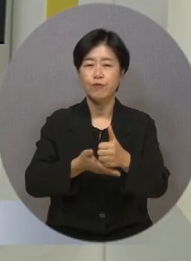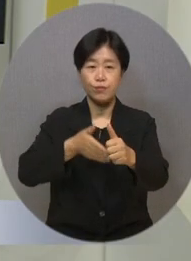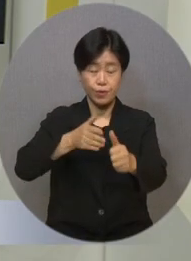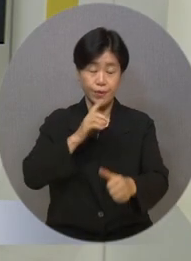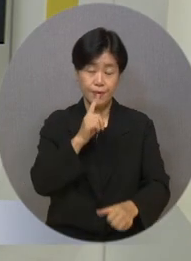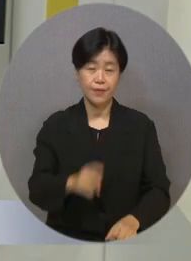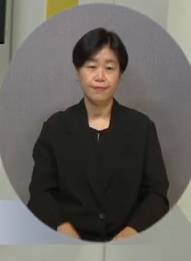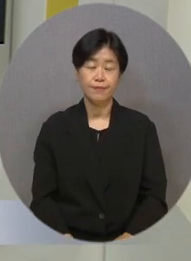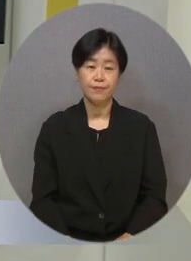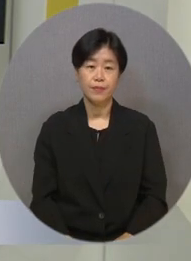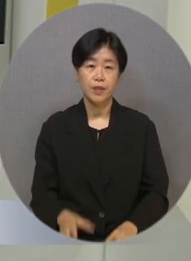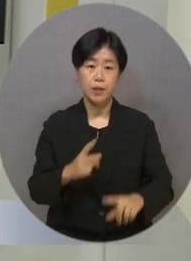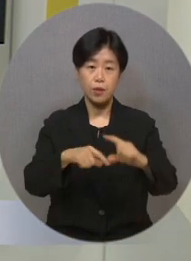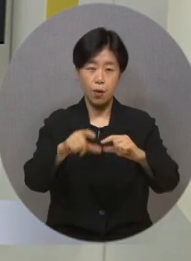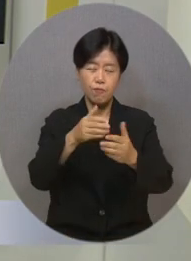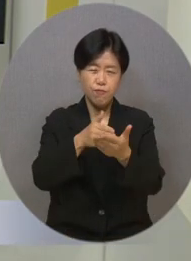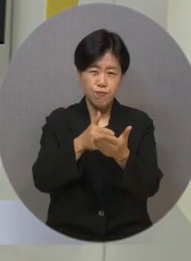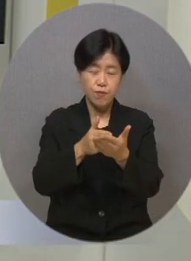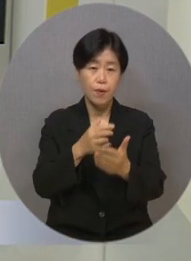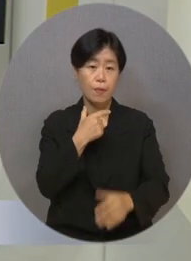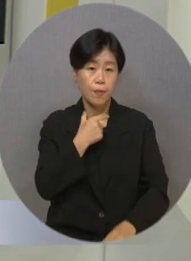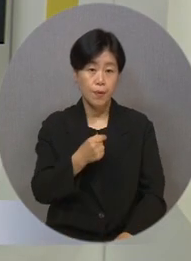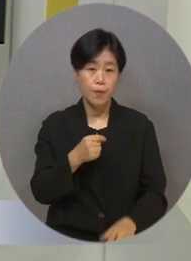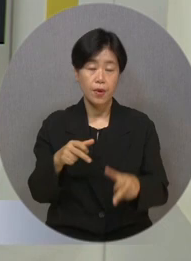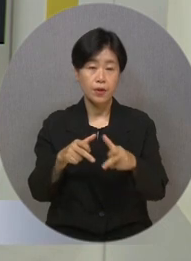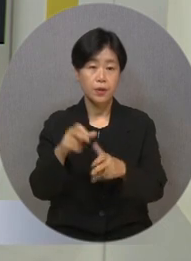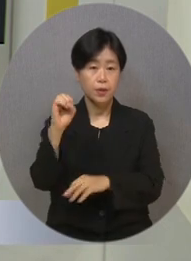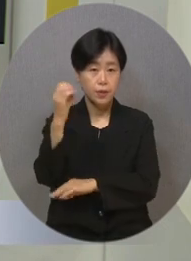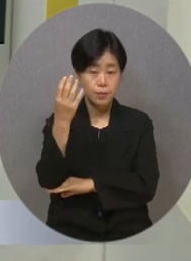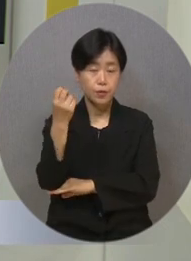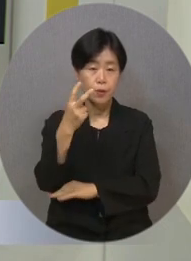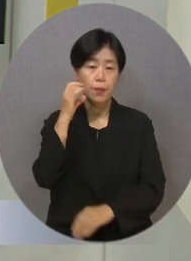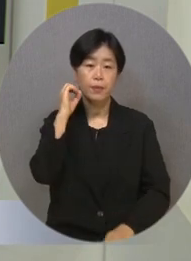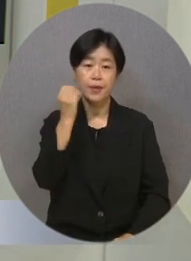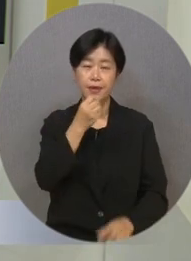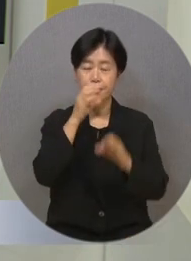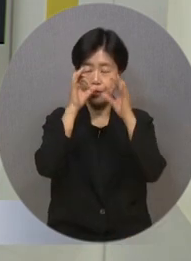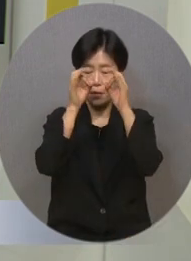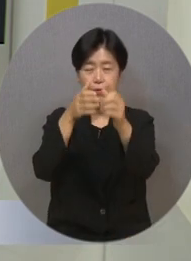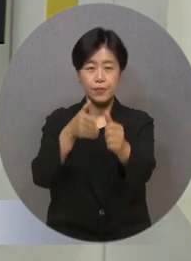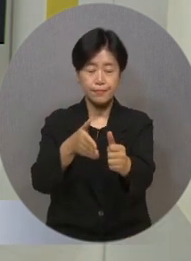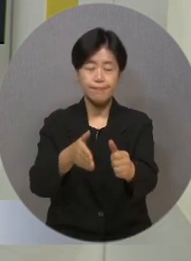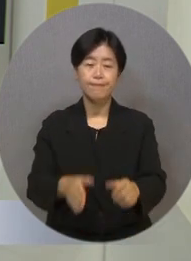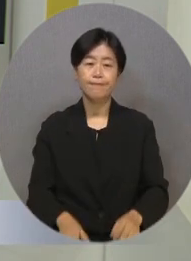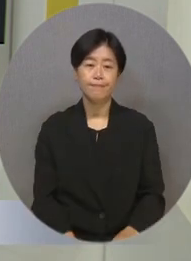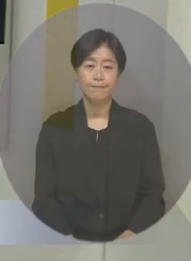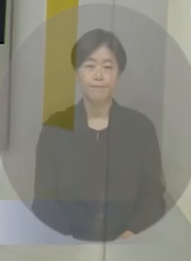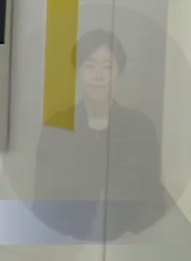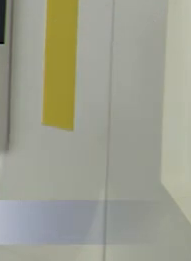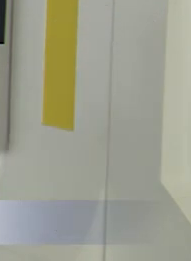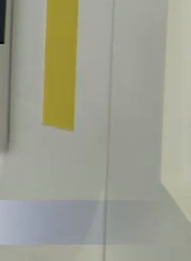밝혔습니다 더 자세한 뉴스는 장애인 신문과 웰페어 뉴스 홈페이지를 통해 확인할 수 있습니다